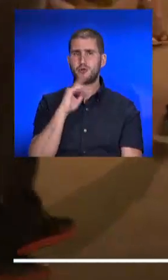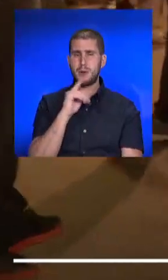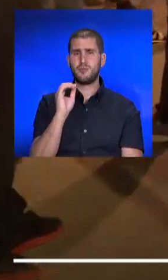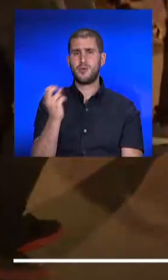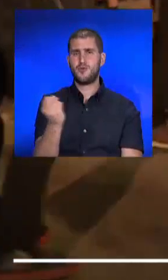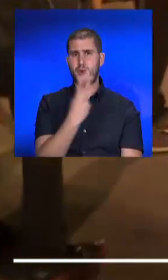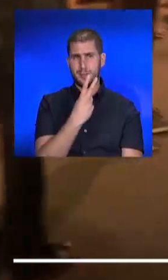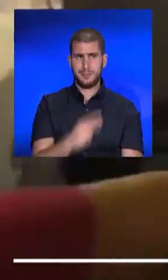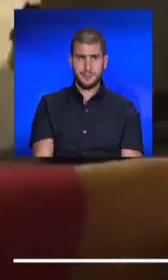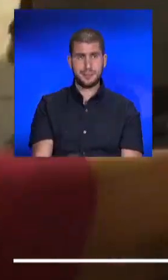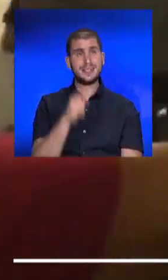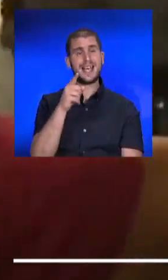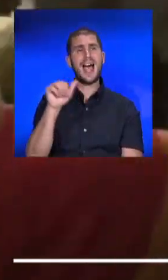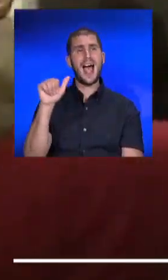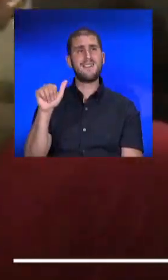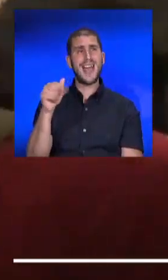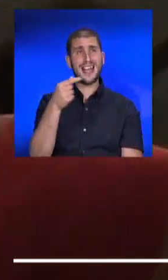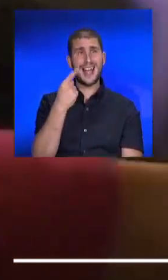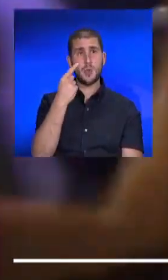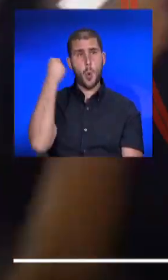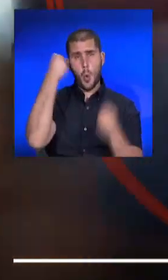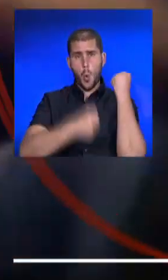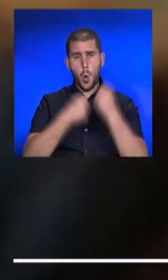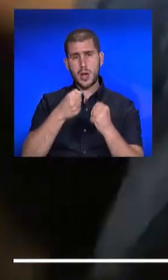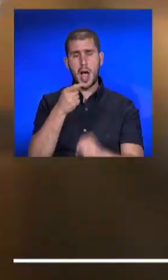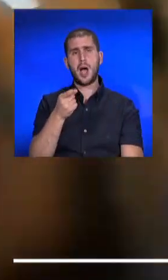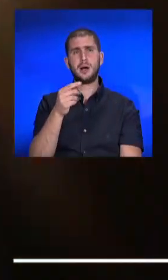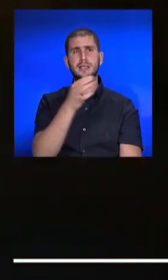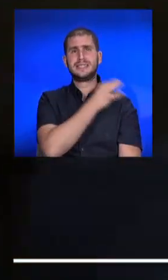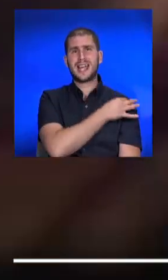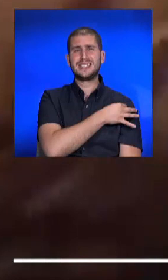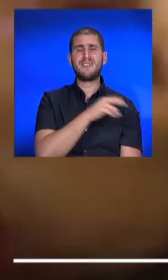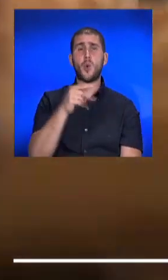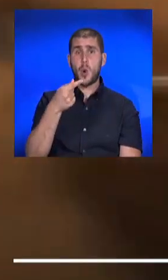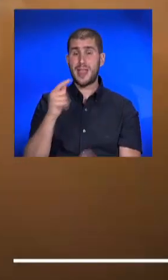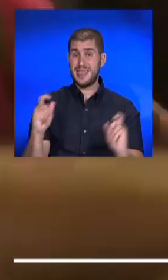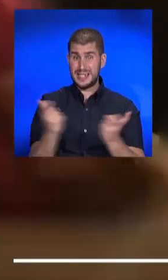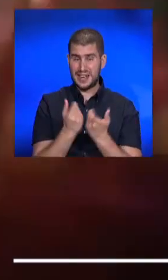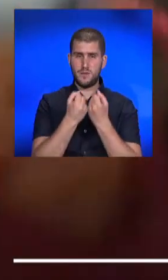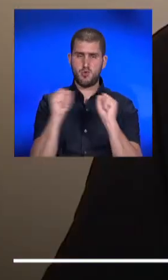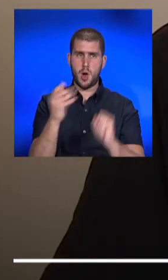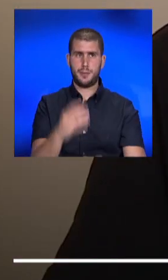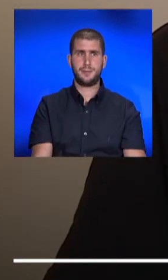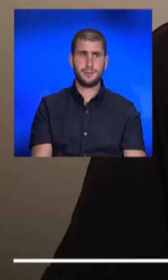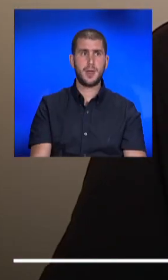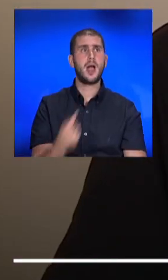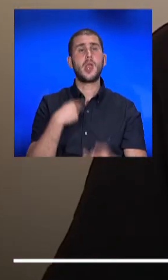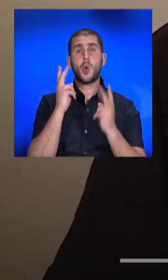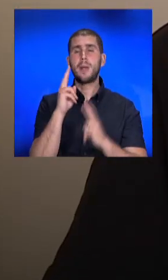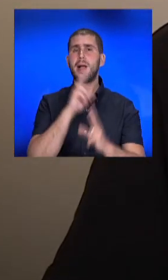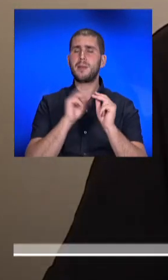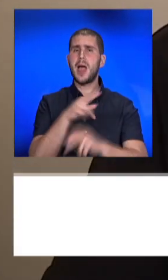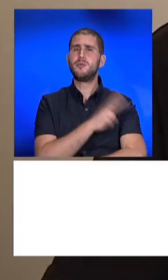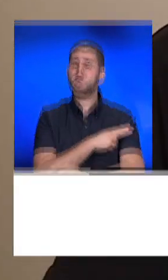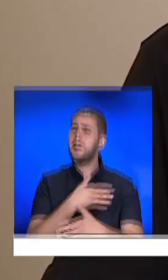שבועיים. הנה אביחי גרין, הוא קל על ידי סגן ניצב גואטה, נעצר ושוחרר. אנחנו יכולים לדבר על המשטרה